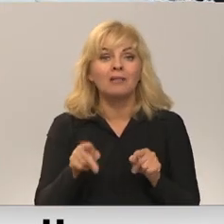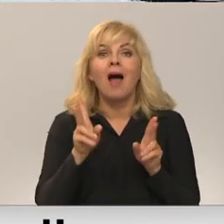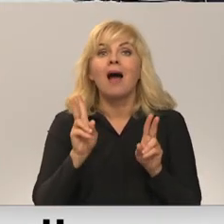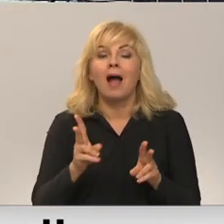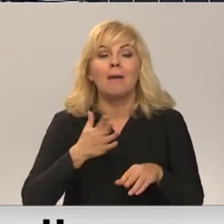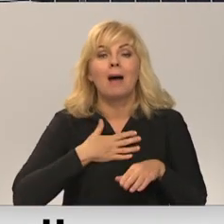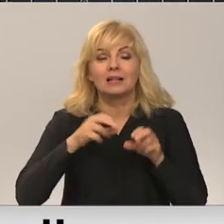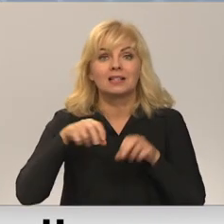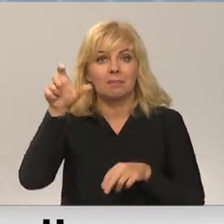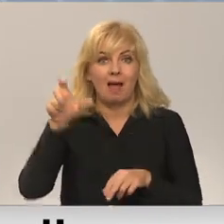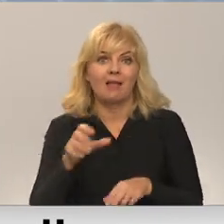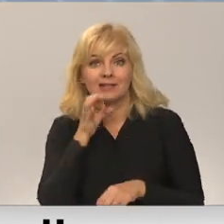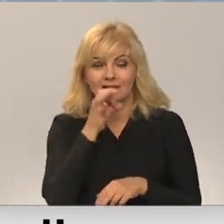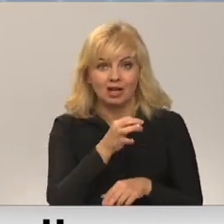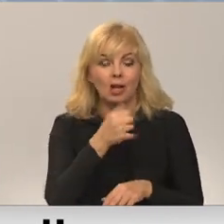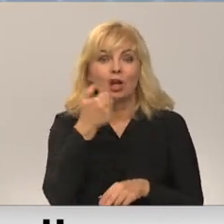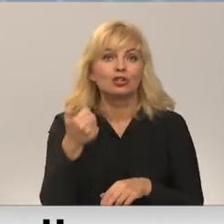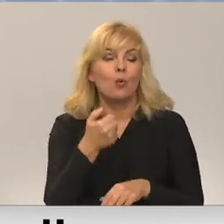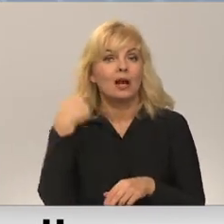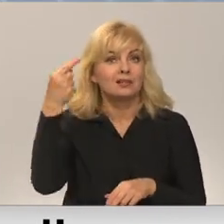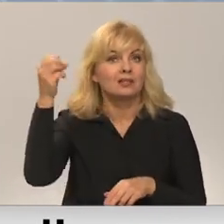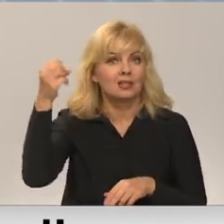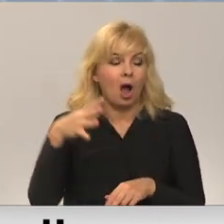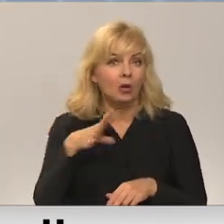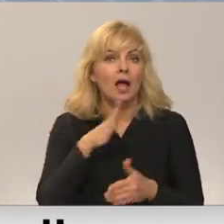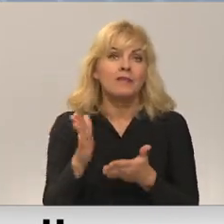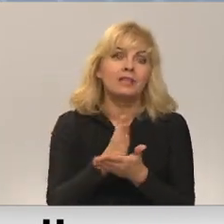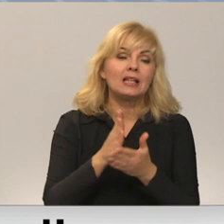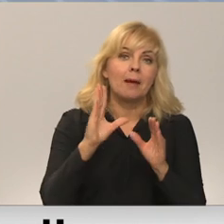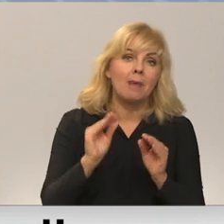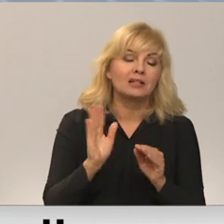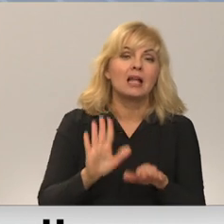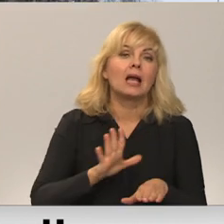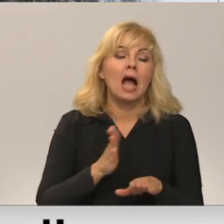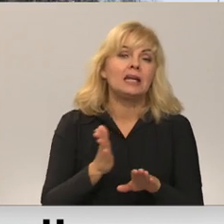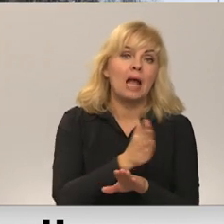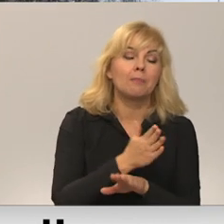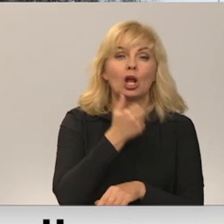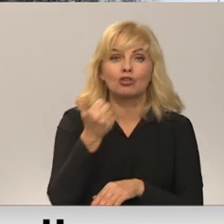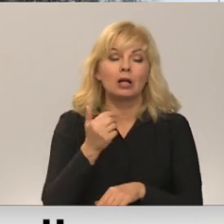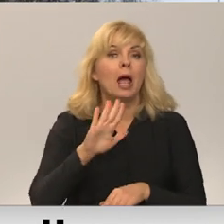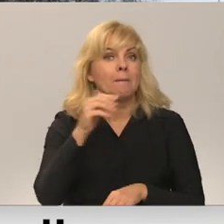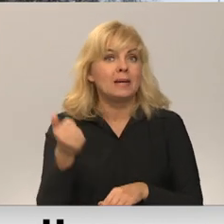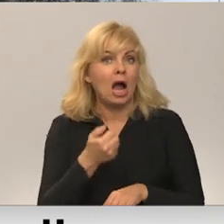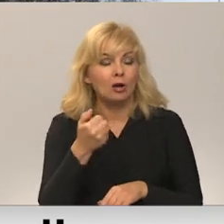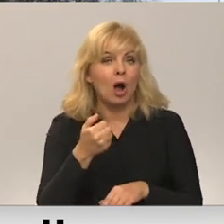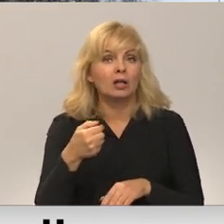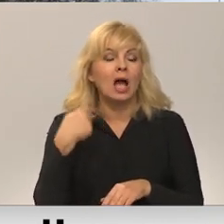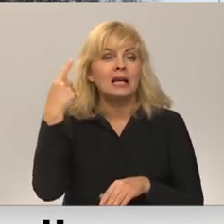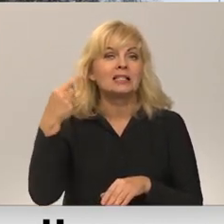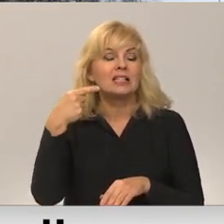mans speciālists saka, ka šogad saules ir bijis vidēji mazāk nekā iepriekšējos gados. Jau 5. gadu saules paneļi